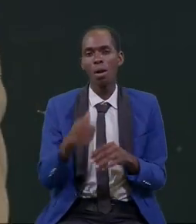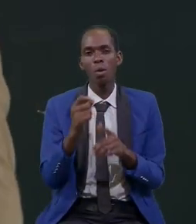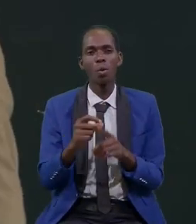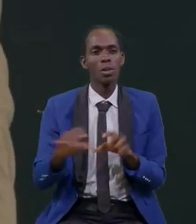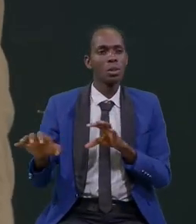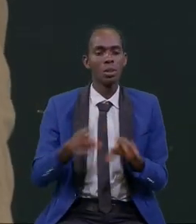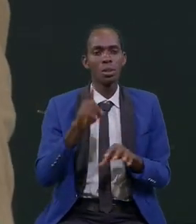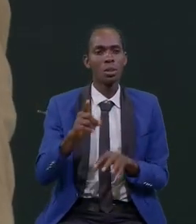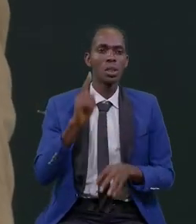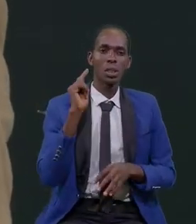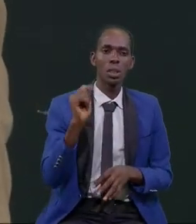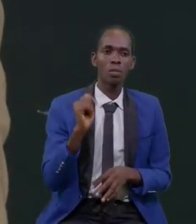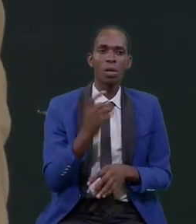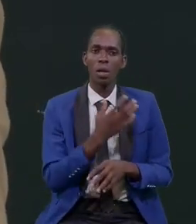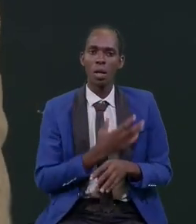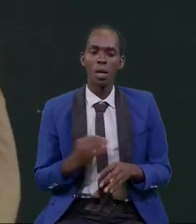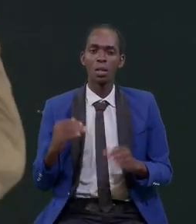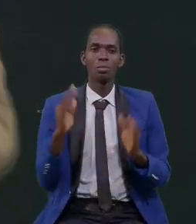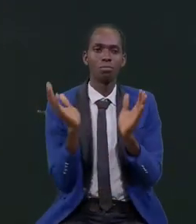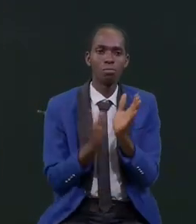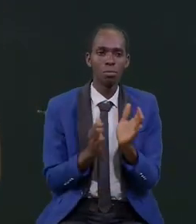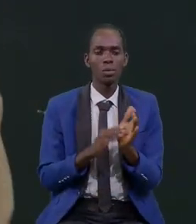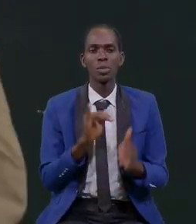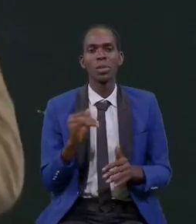disant, sauvez-vous.